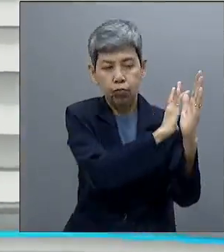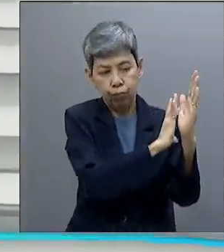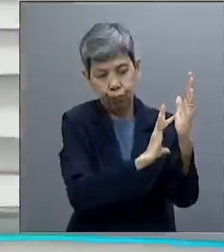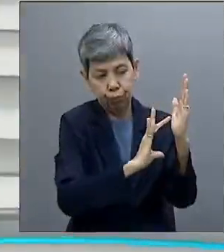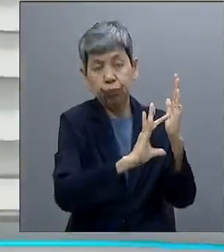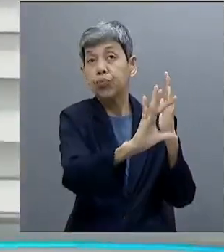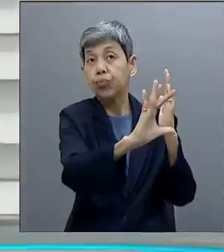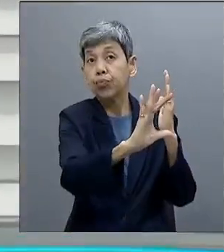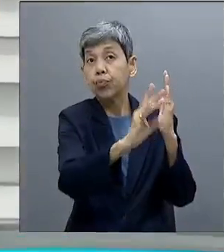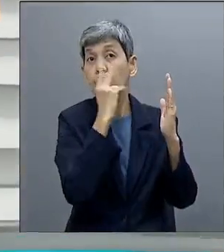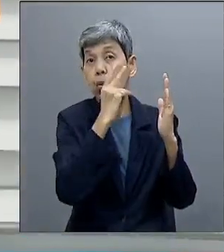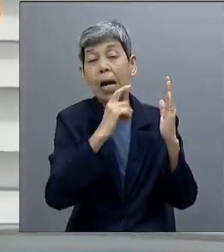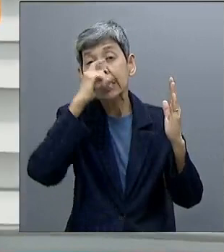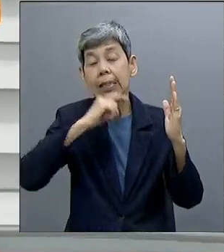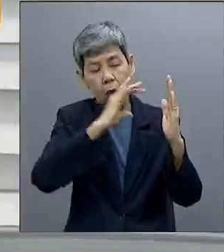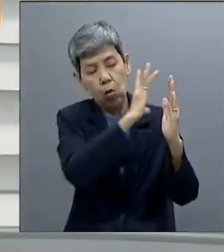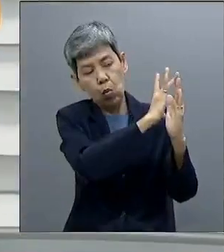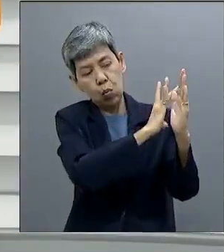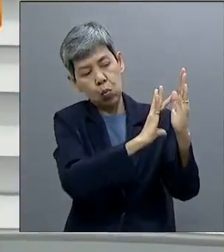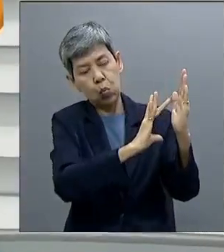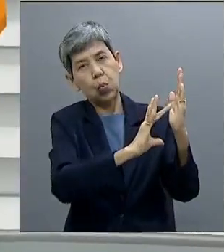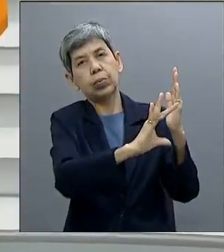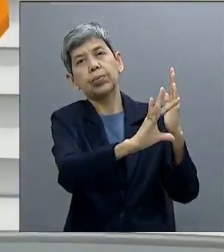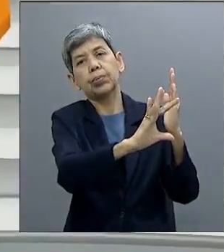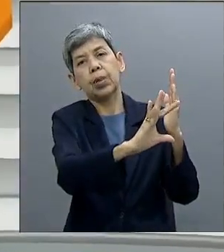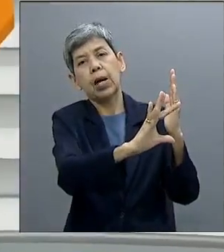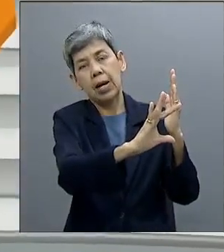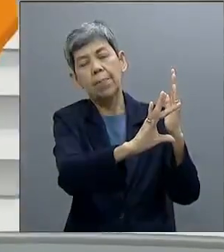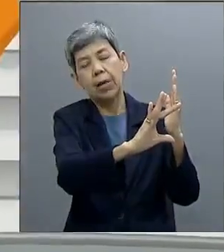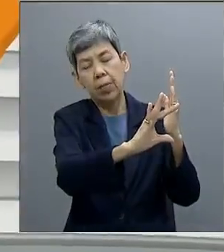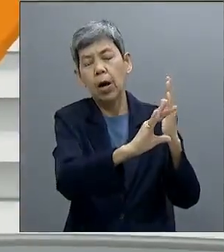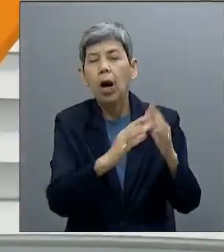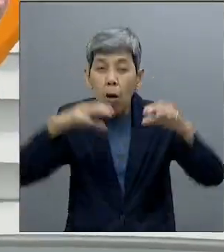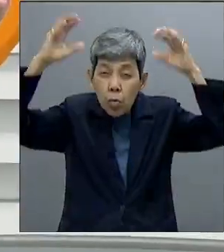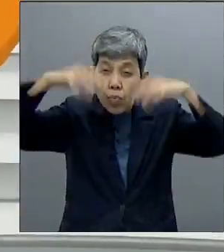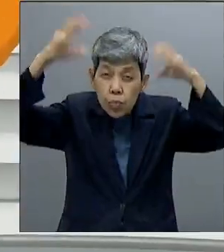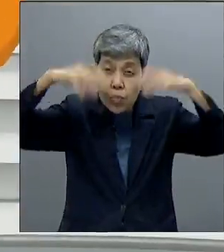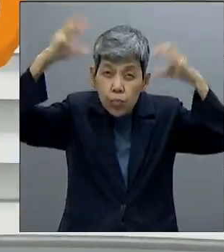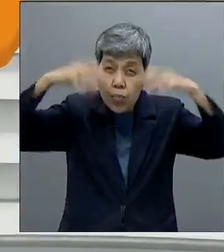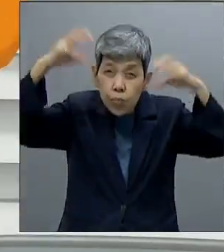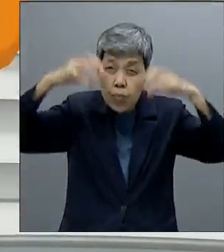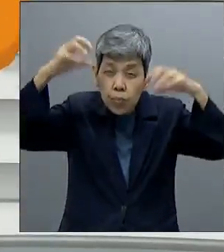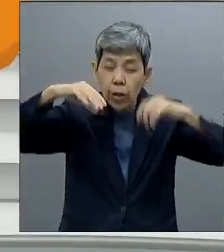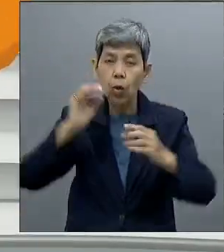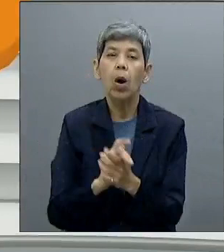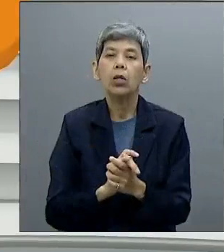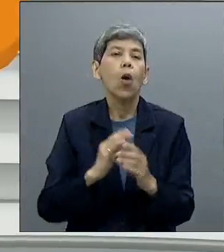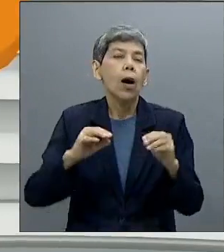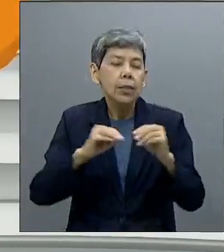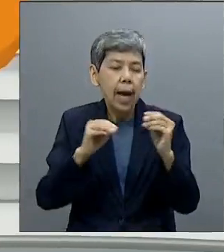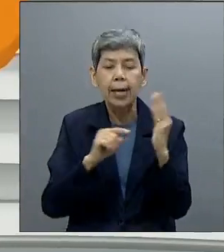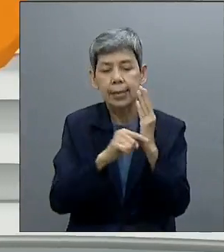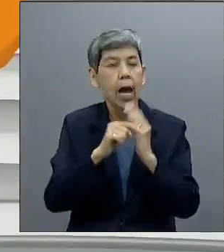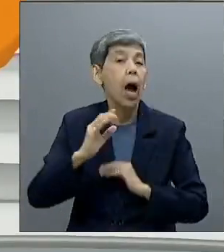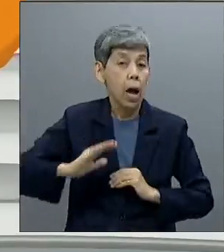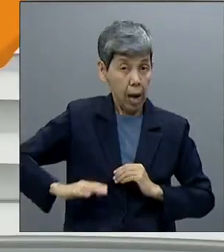งพาดผ่านจากบริเวณประเทศไทยตอนบนนะคะเข้ามาหาหย่อมความกดอากาศต่ำหรือว่ากลุ่มฝนซึ่งปกคลุมอยู่แถวๆบริเวณประเทศกัมพูชาค่ะใน